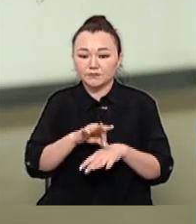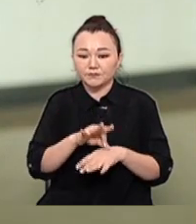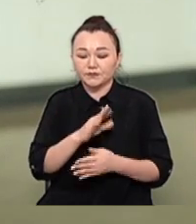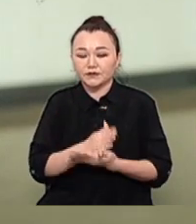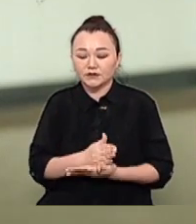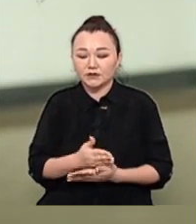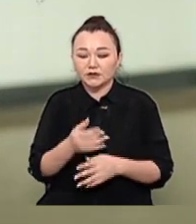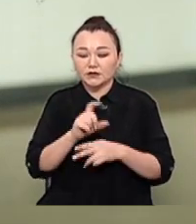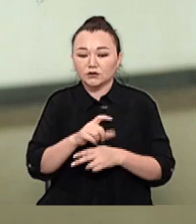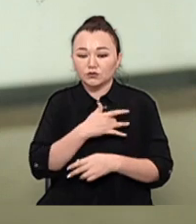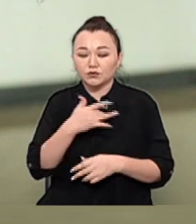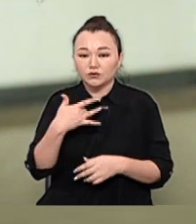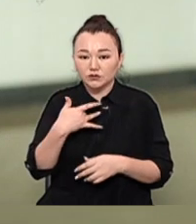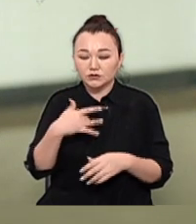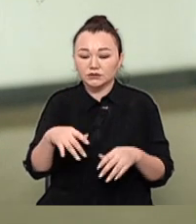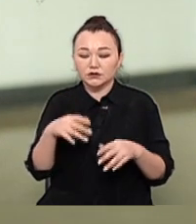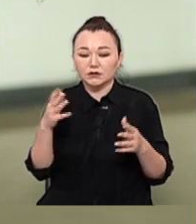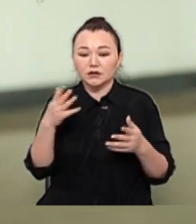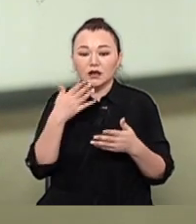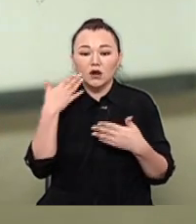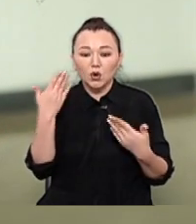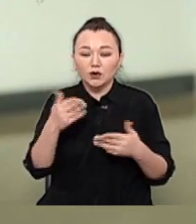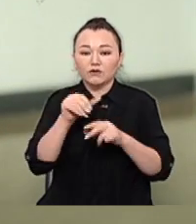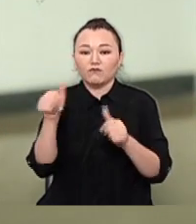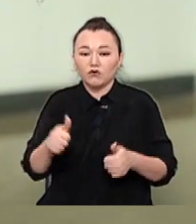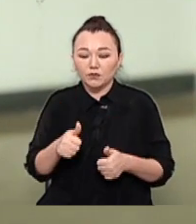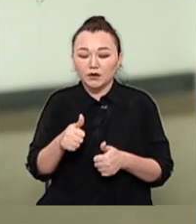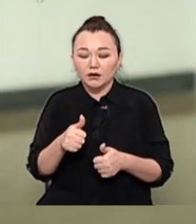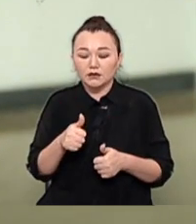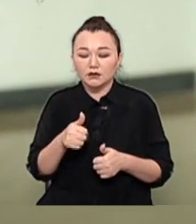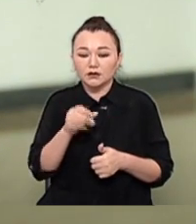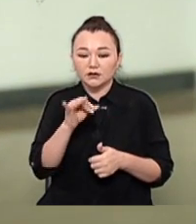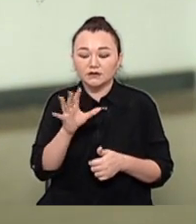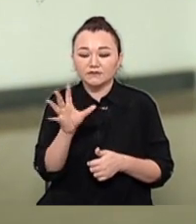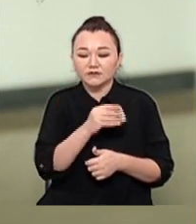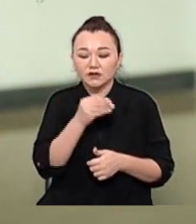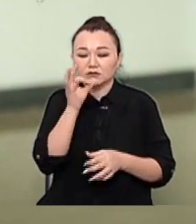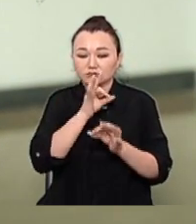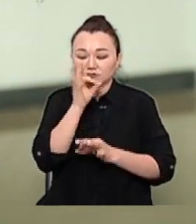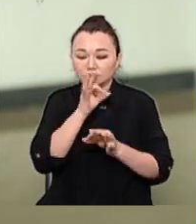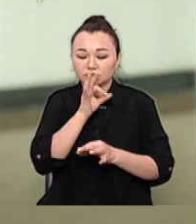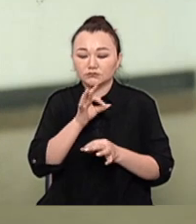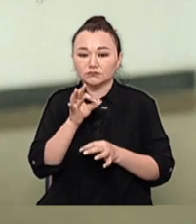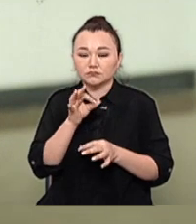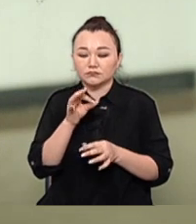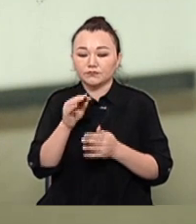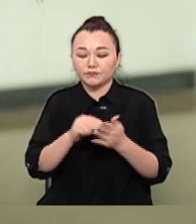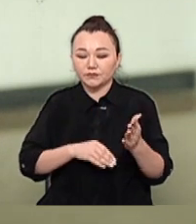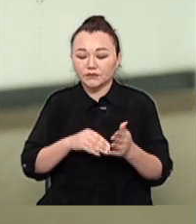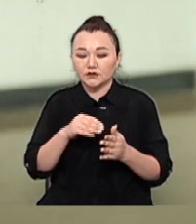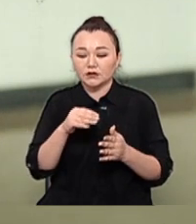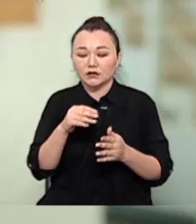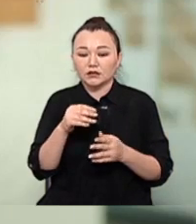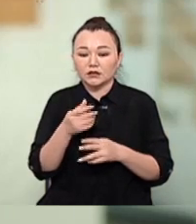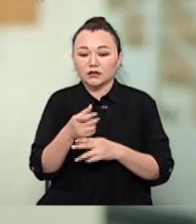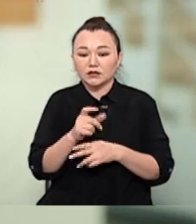Ол туберкулездің жеңіл түрі және барлық дәрімен емделетін түрі, жұқпайтын түрі. Сол